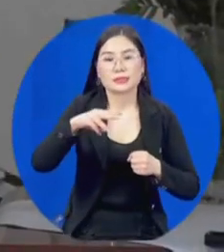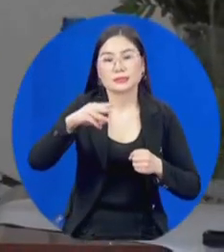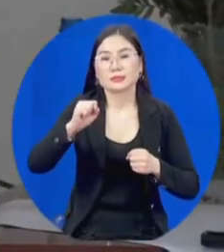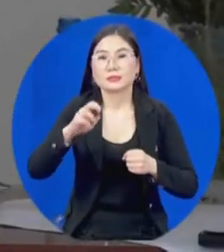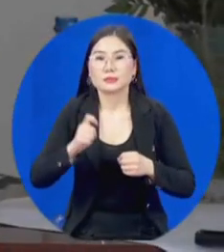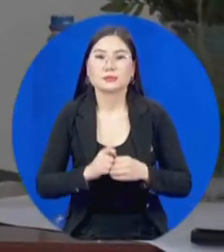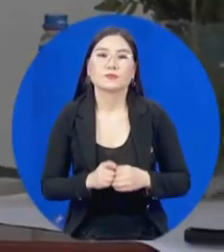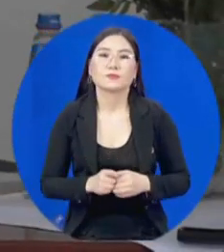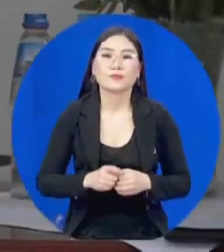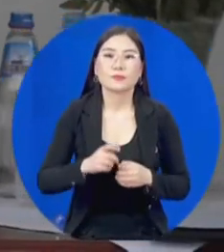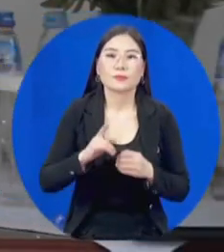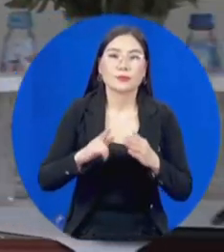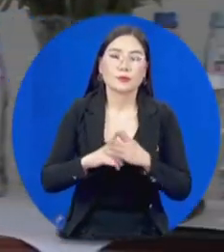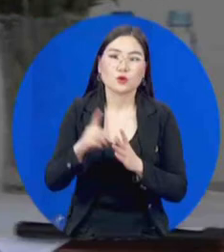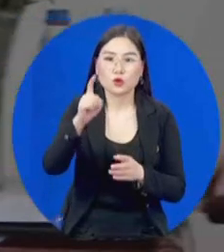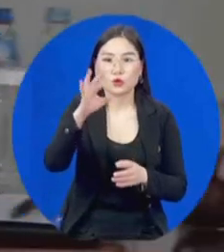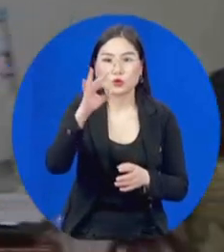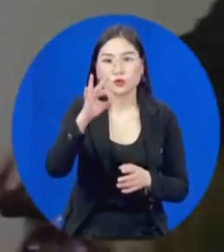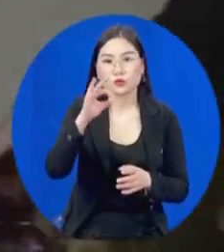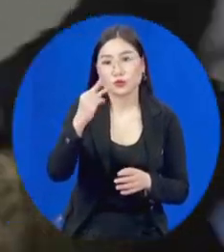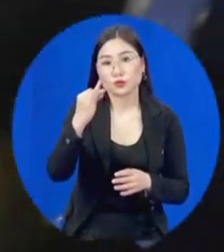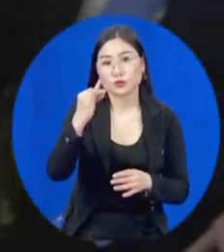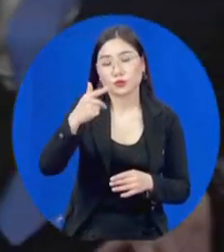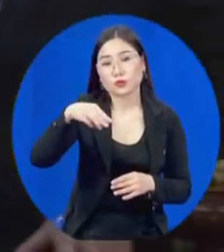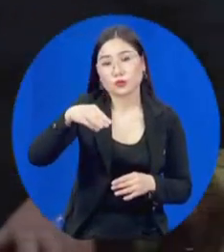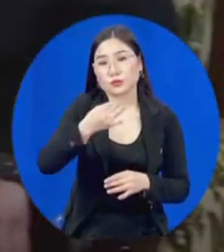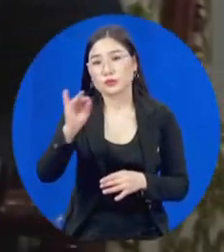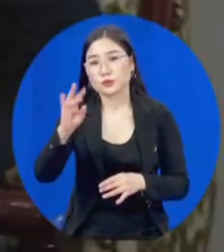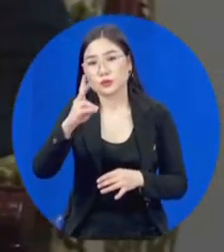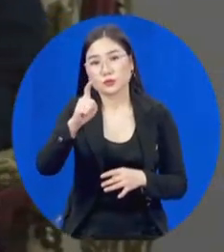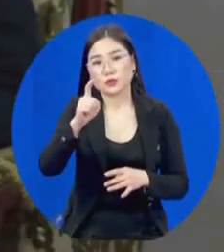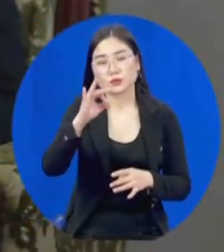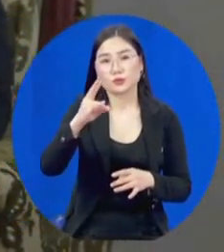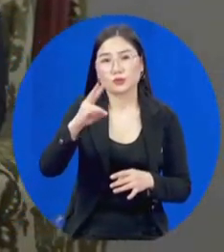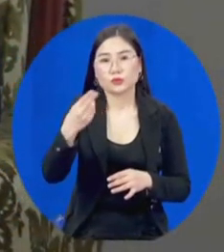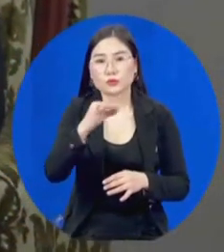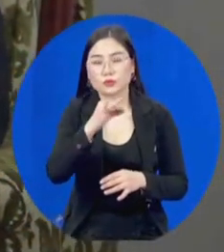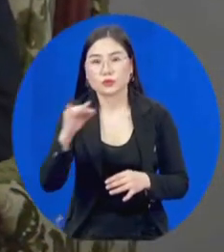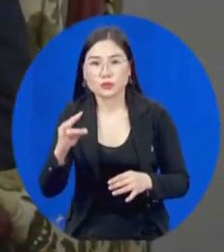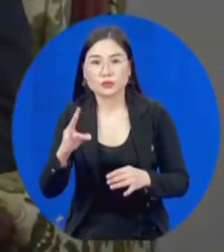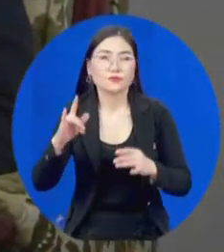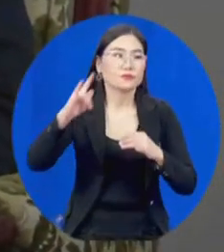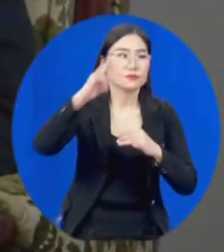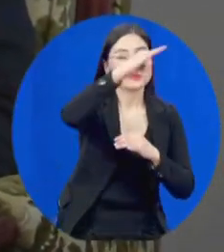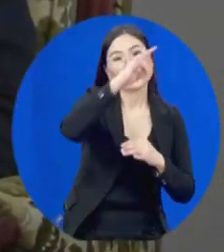нөтгшүүлэх, мөн хөшгийн хүндэд байгуулагдсан засгийн чөлөөт бүс дагуулах хотын төлөвлөлт, хөрөнгө